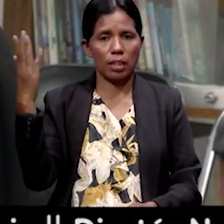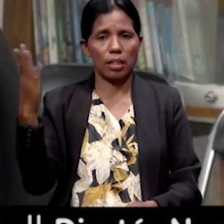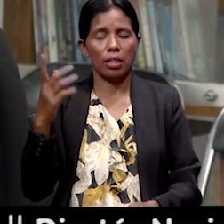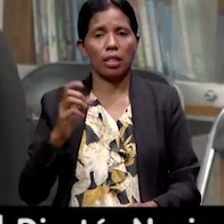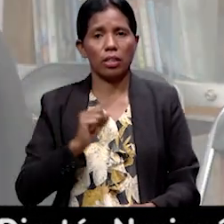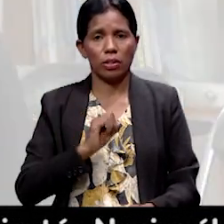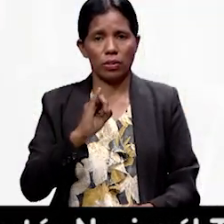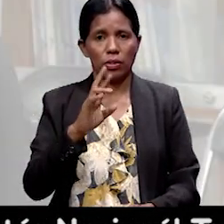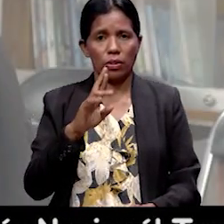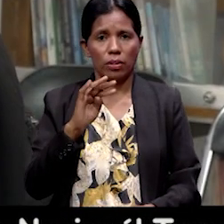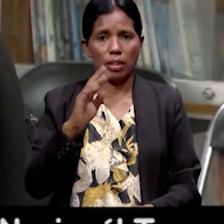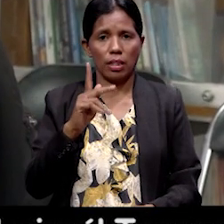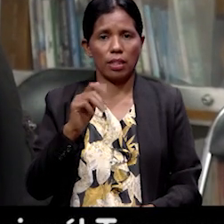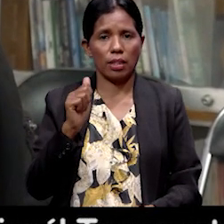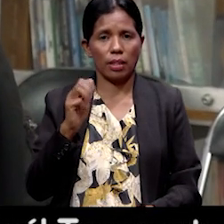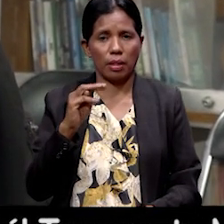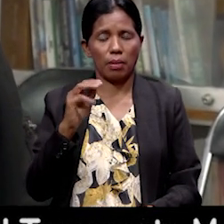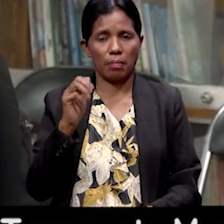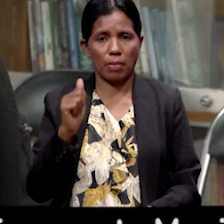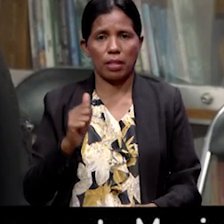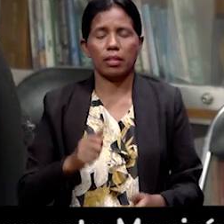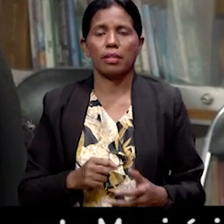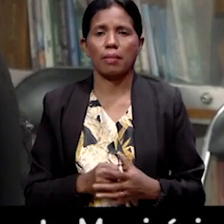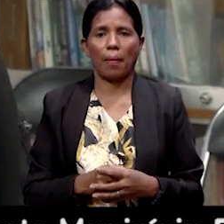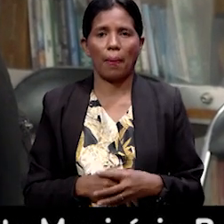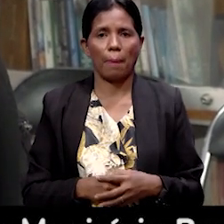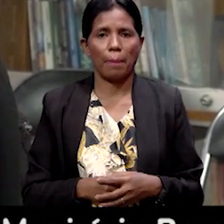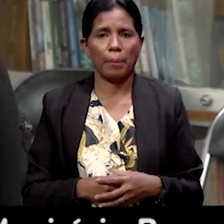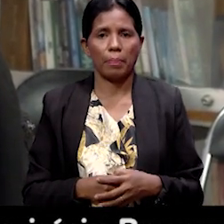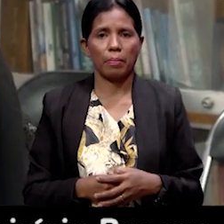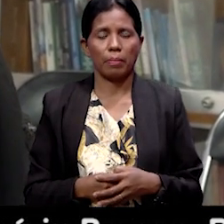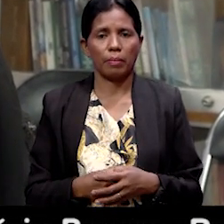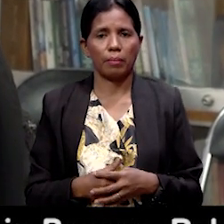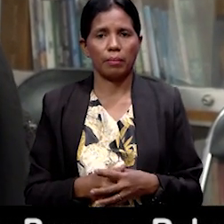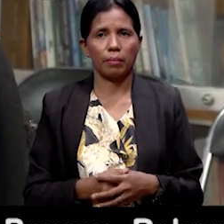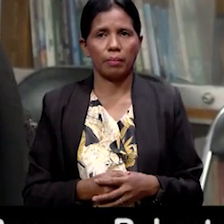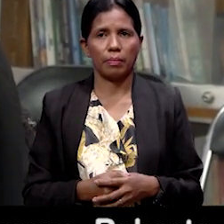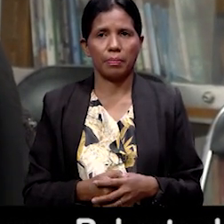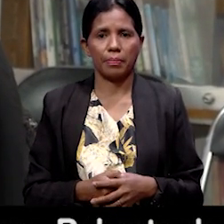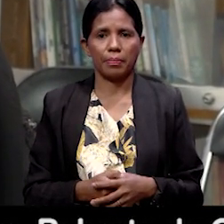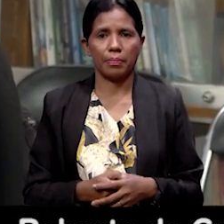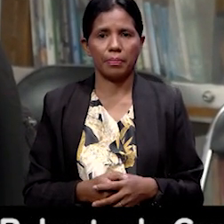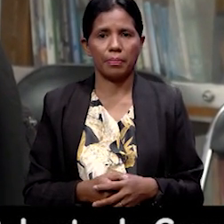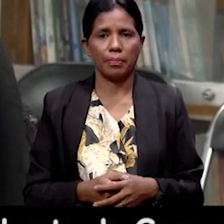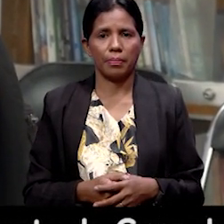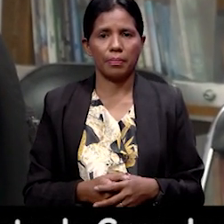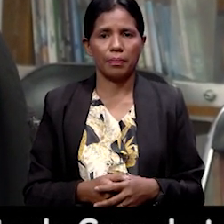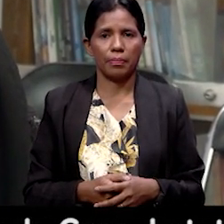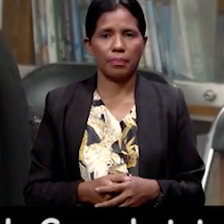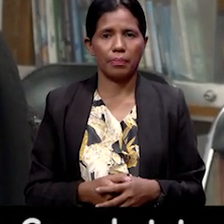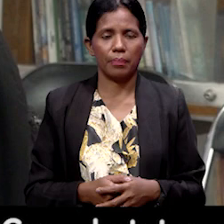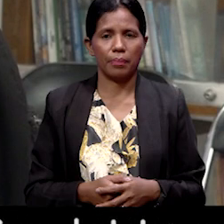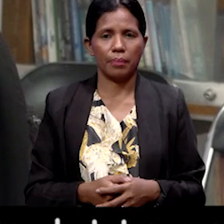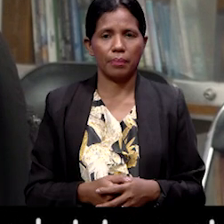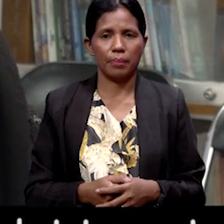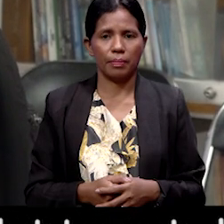ICS kumara kaptura saung ne halo baze ba mandado detensaun hosi tribunal distrital Dili i ida